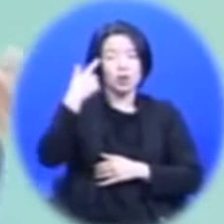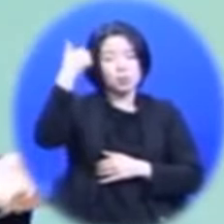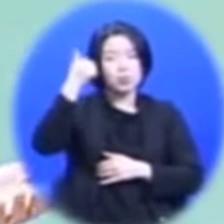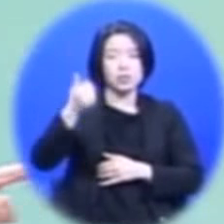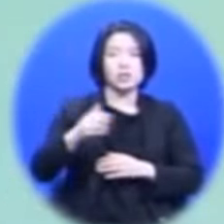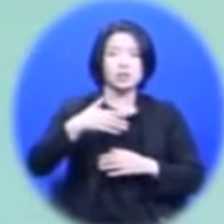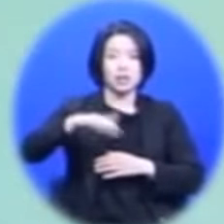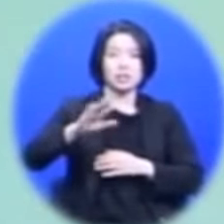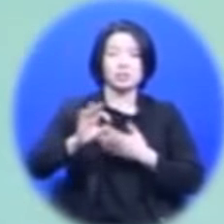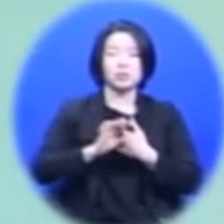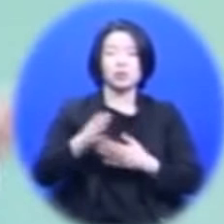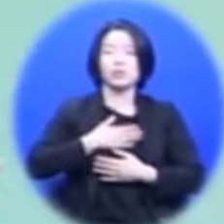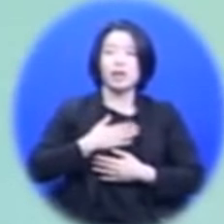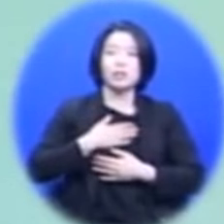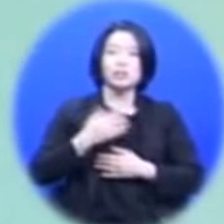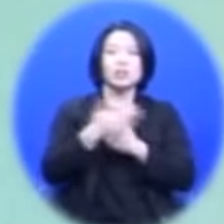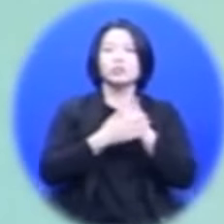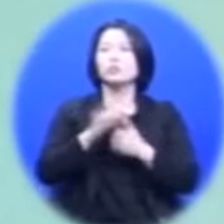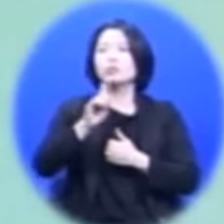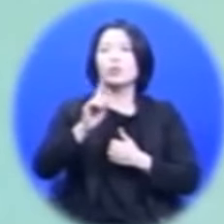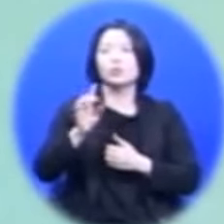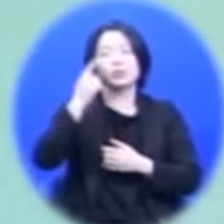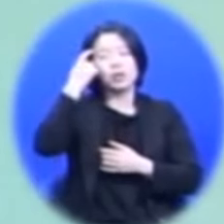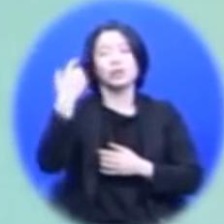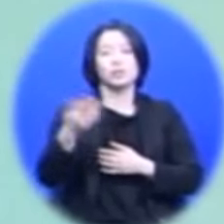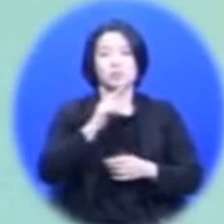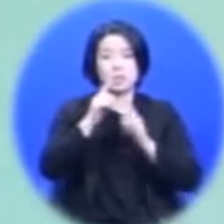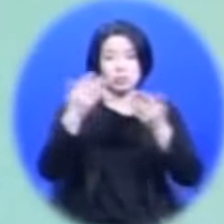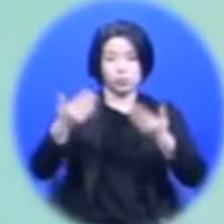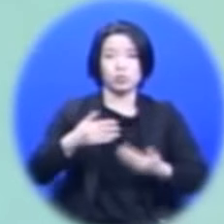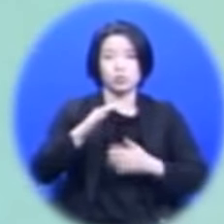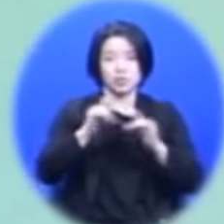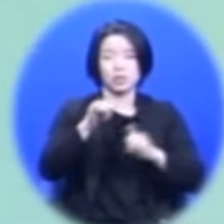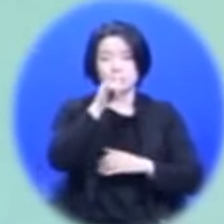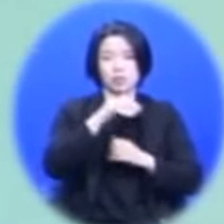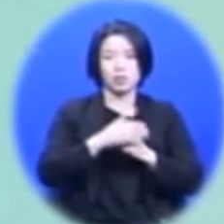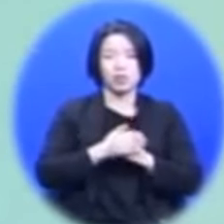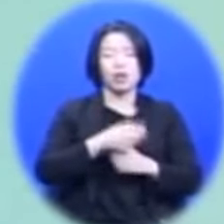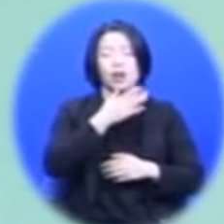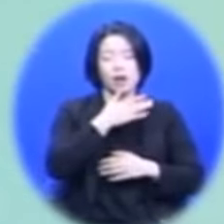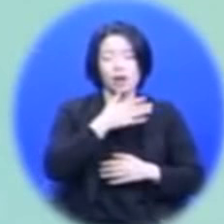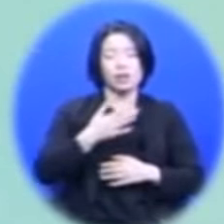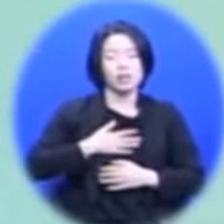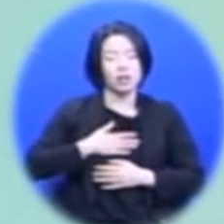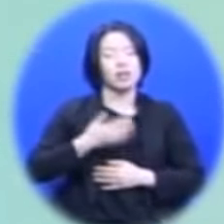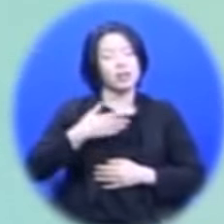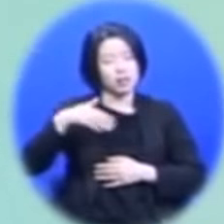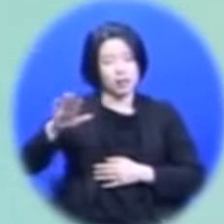저는 어디서 은혜 받아요? 또 이렇게 말씀하시는 분도 있어요. 그래서 아, 가야 되는구나 결론이